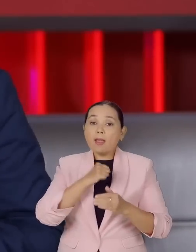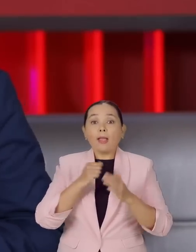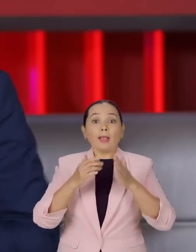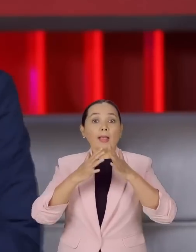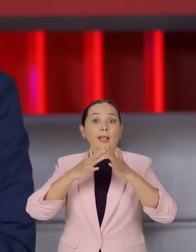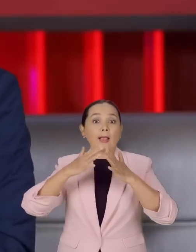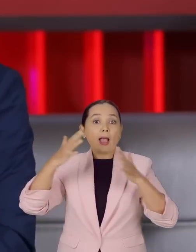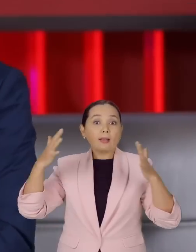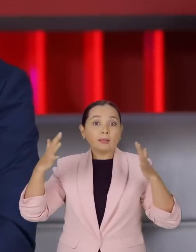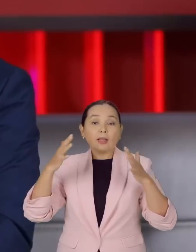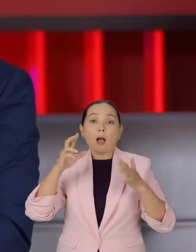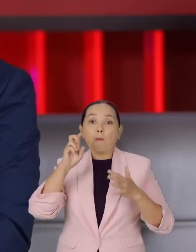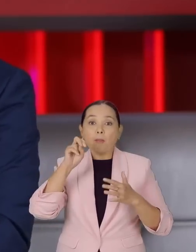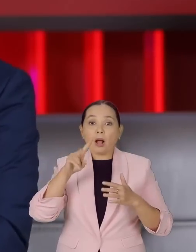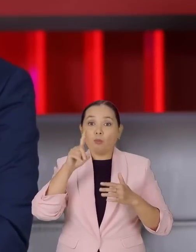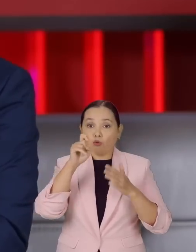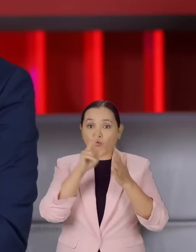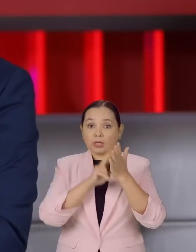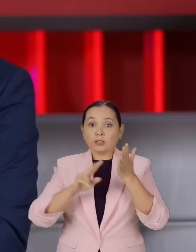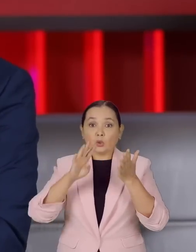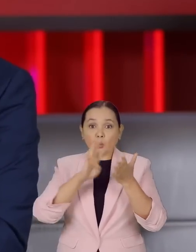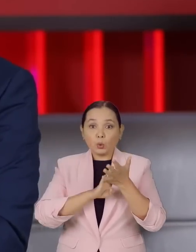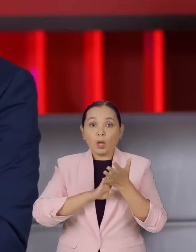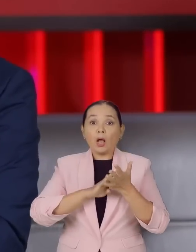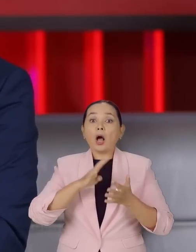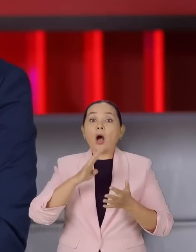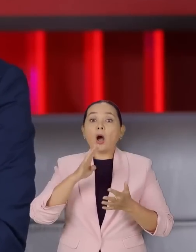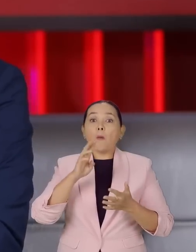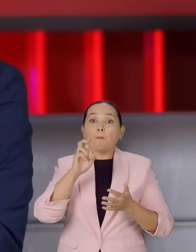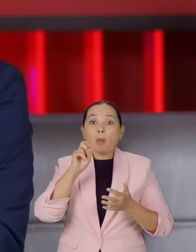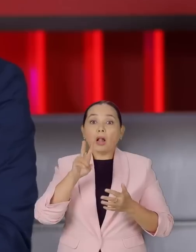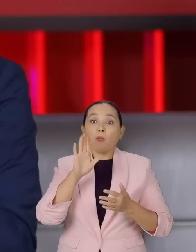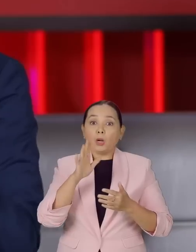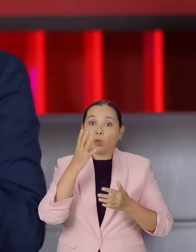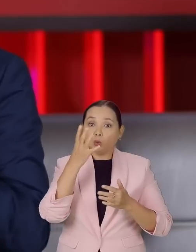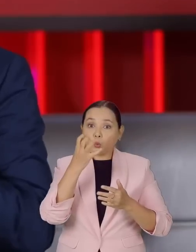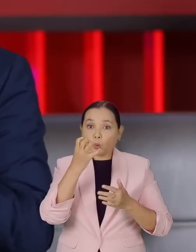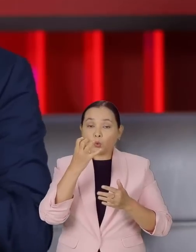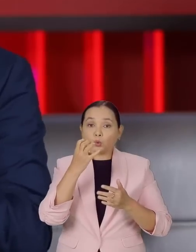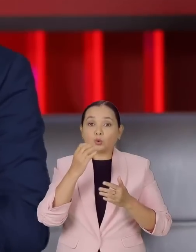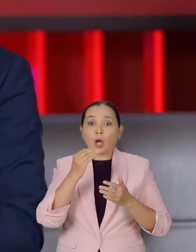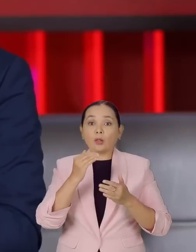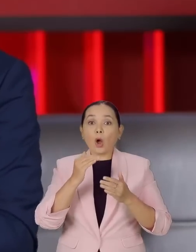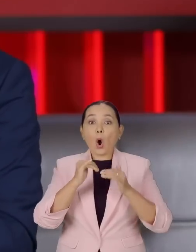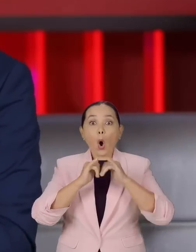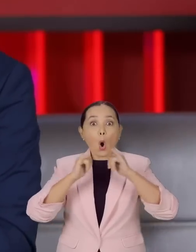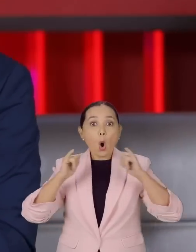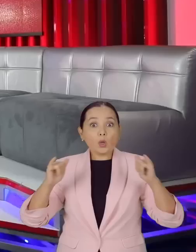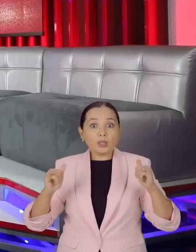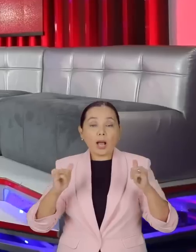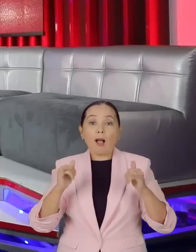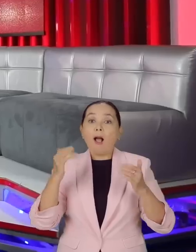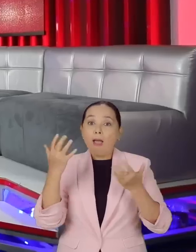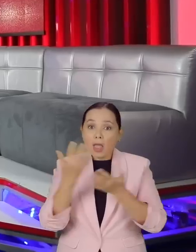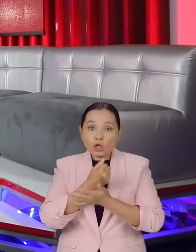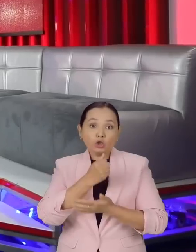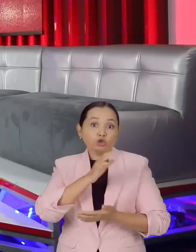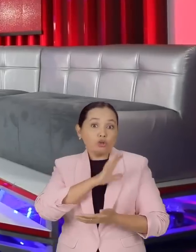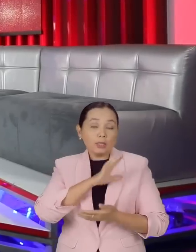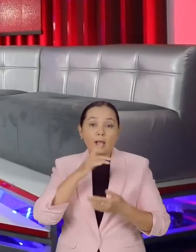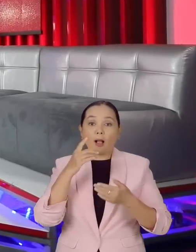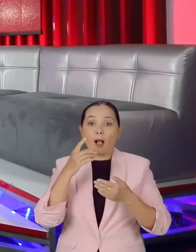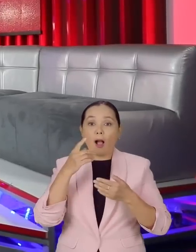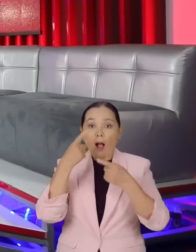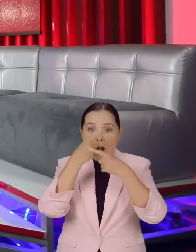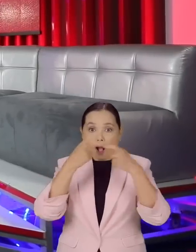katta ball 189 ball bilan 400 tadan ortiq abituriyent o'qish, demakki 189 ballga erishibdi degan xabar